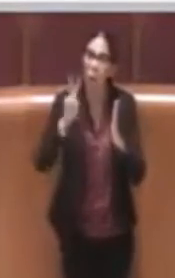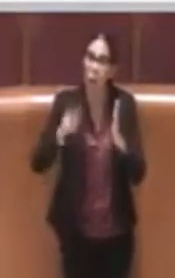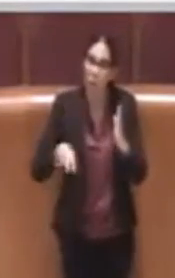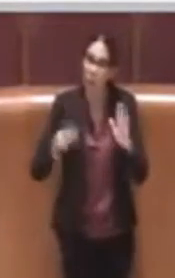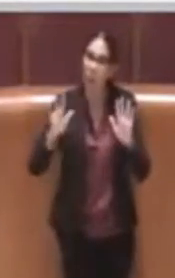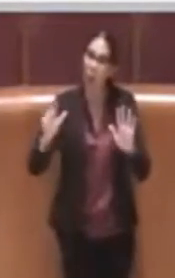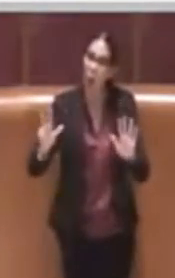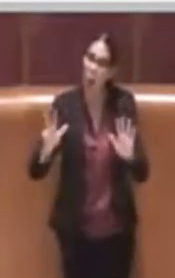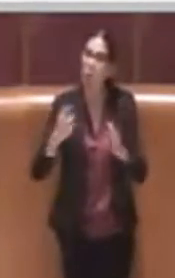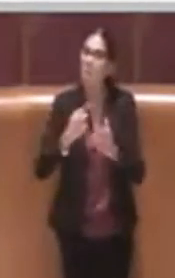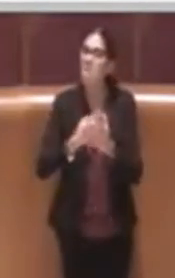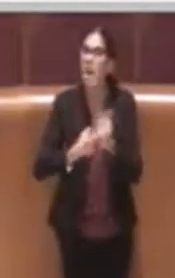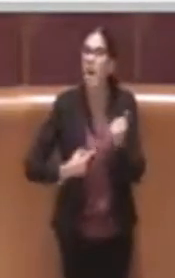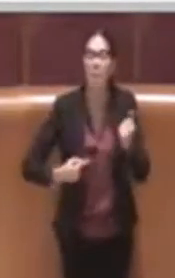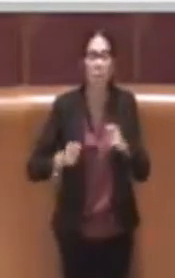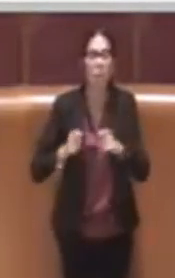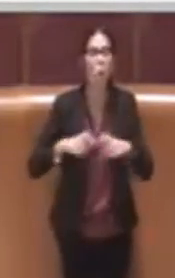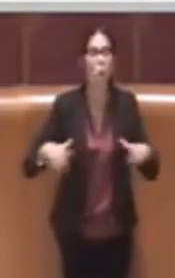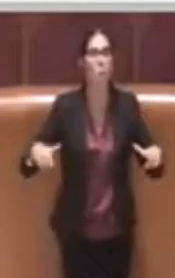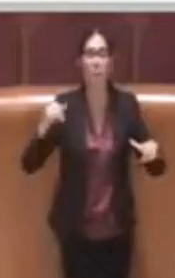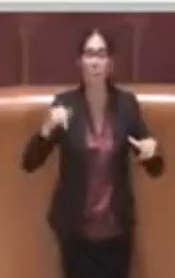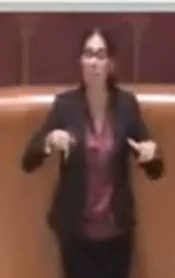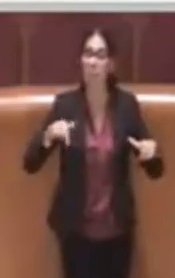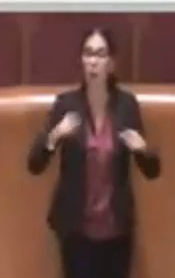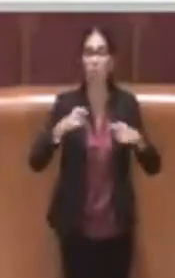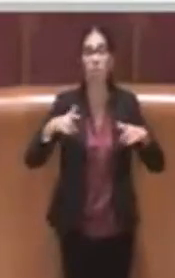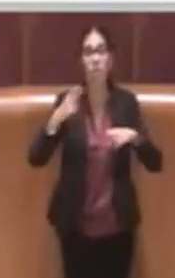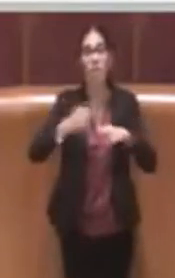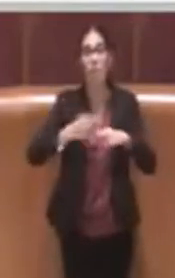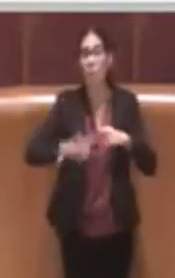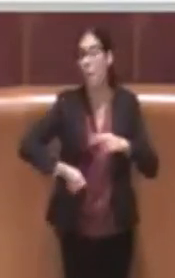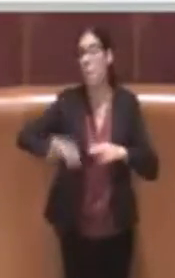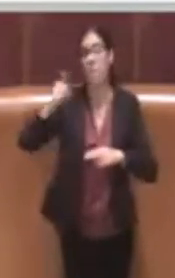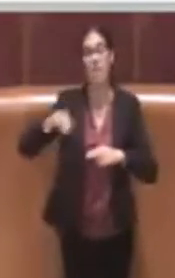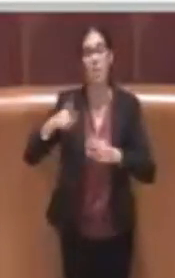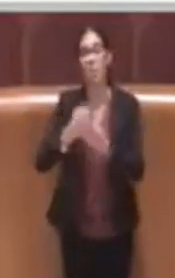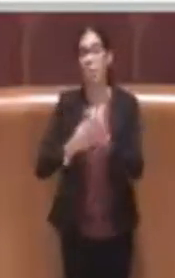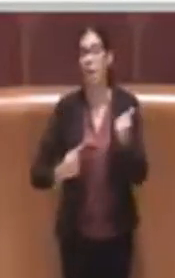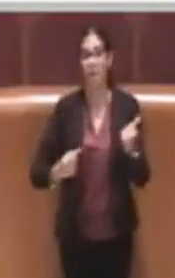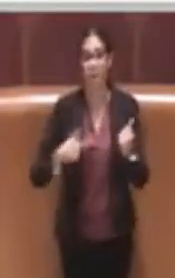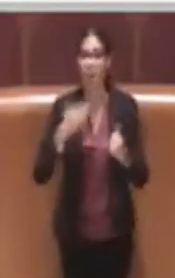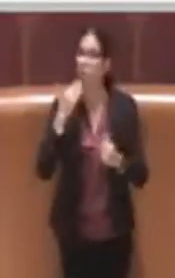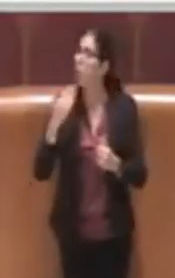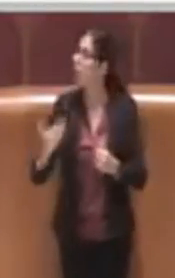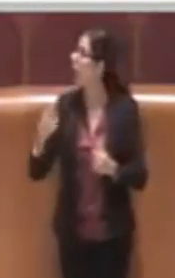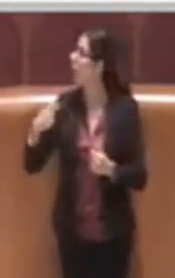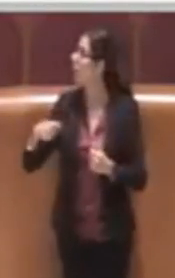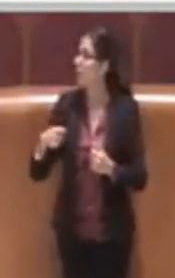urbanistico di questa città e va assolutamente cambiato. Grazie, Presidente.